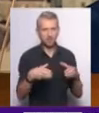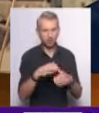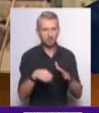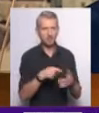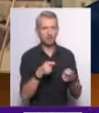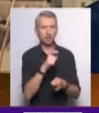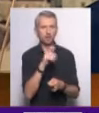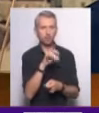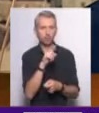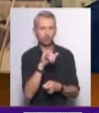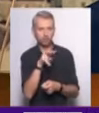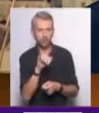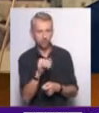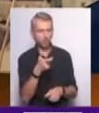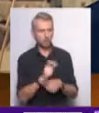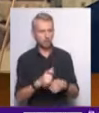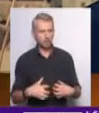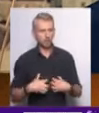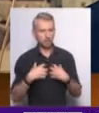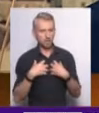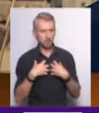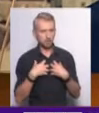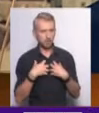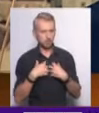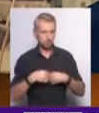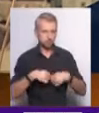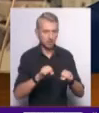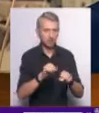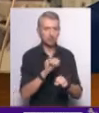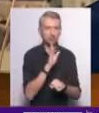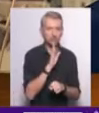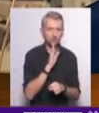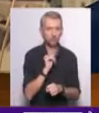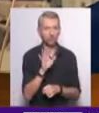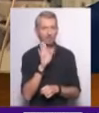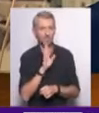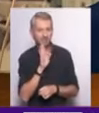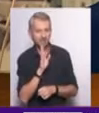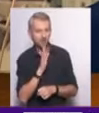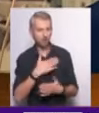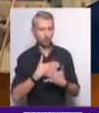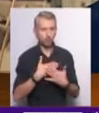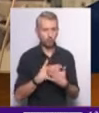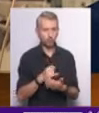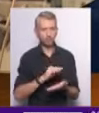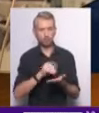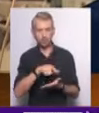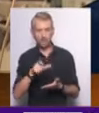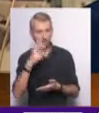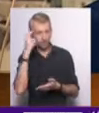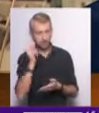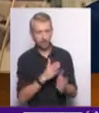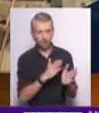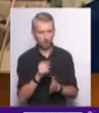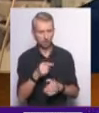Зозулі дуже жахливо калічили і били і жінок, і дівчат, і добровольців, і журналістів в Києві. І регулярно